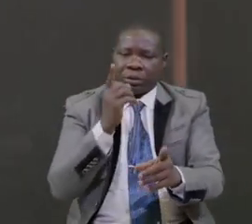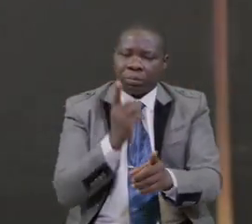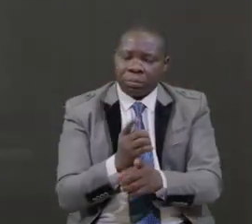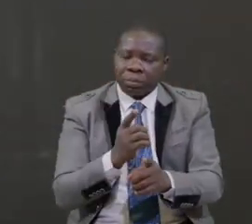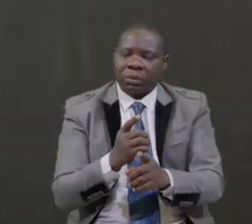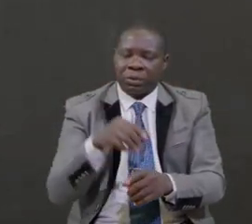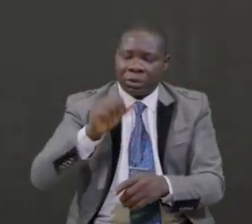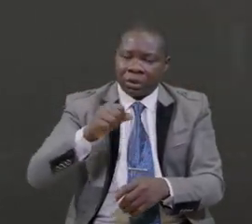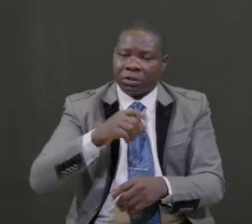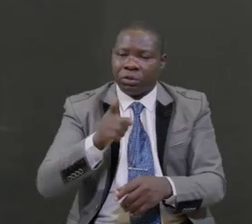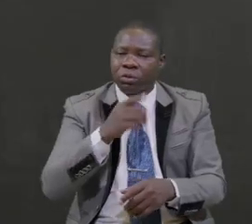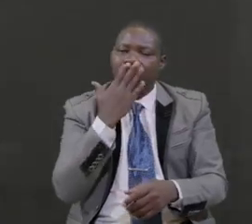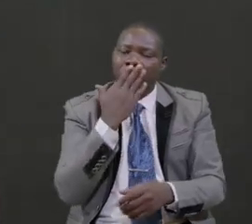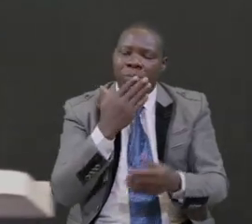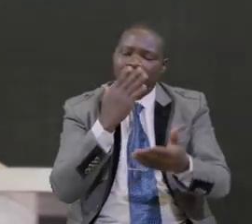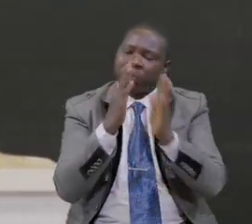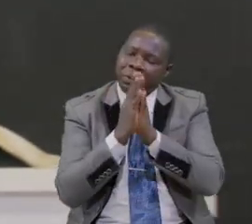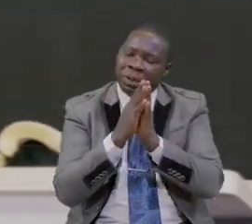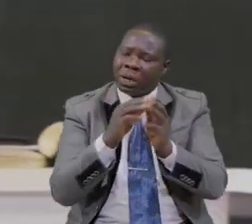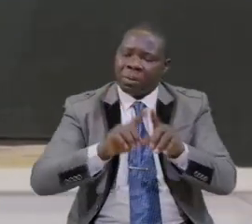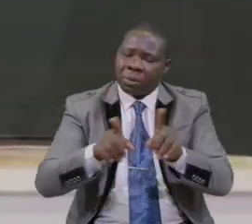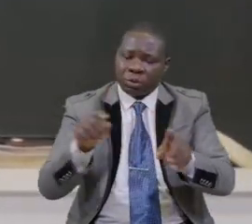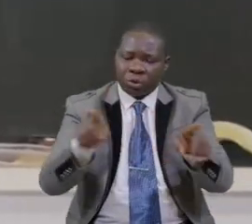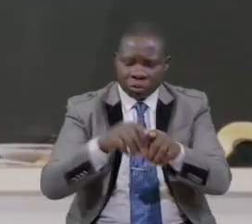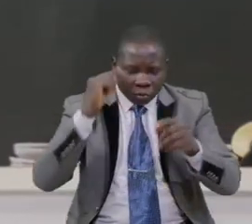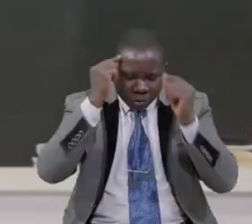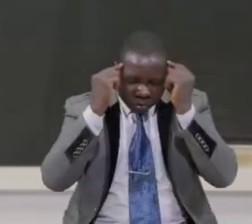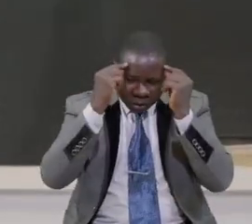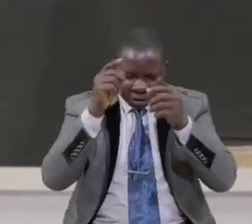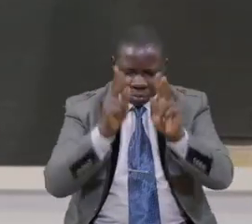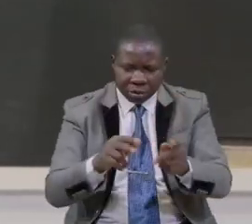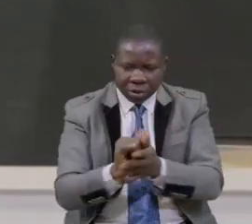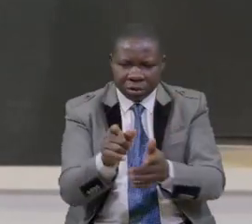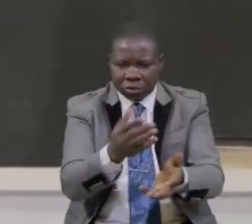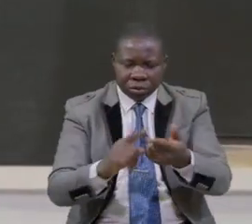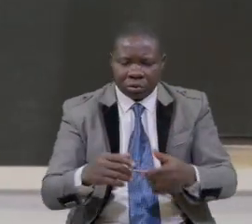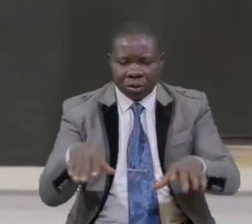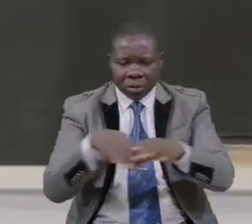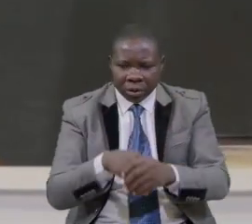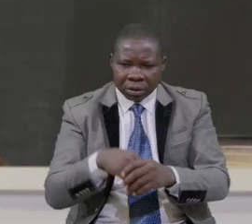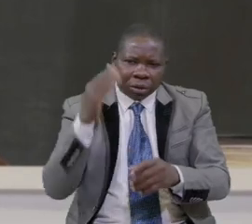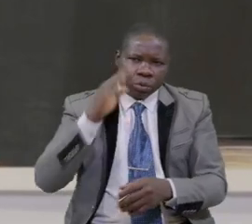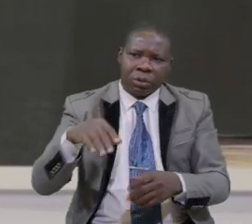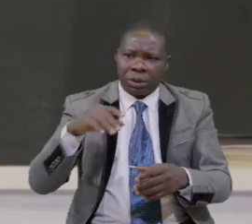la personne à qui tu veux te marier. Est-ce qu'elle acceptera la vision que Dieu t'a donnée?